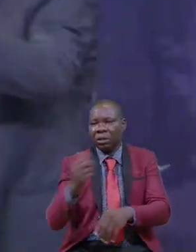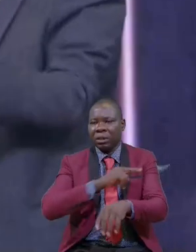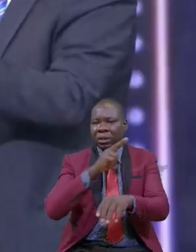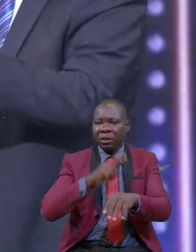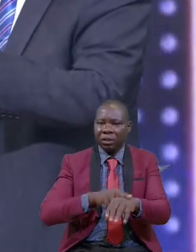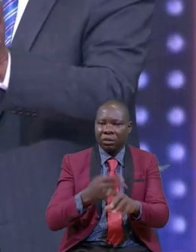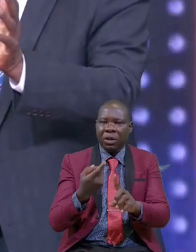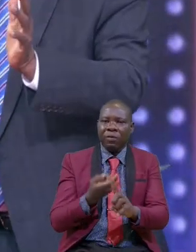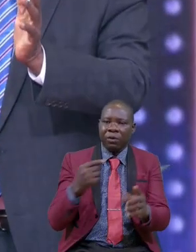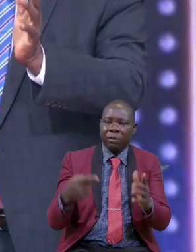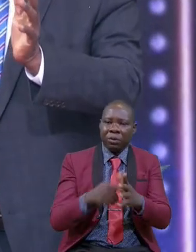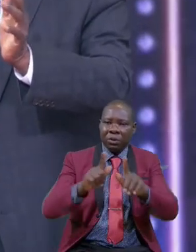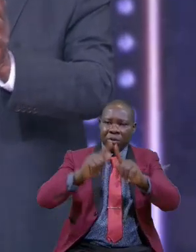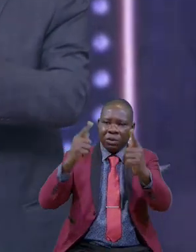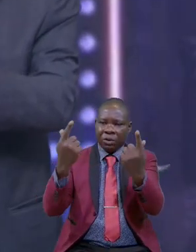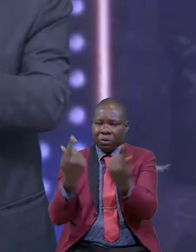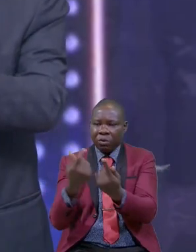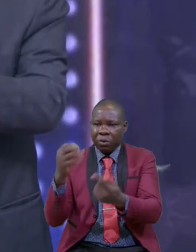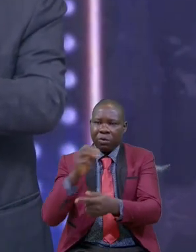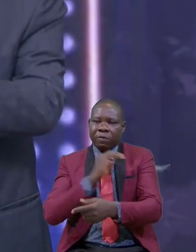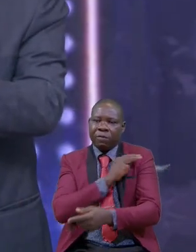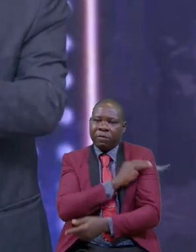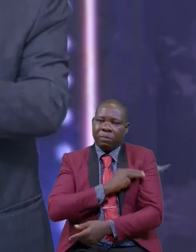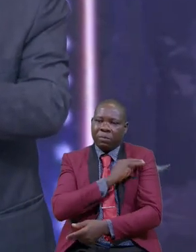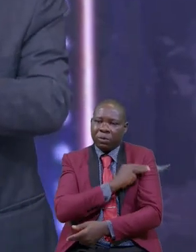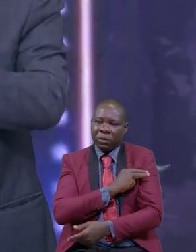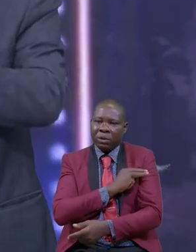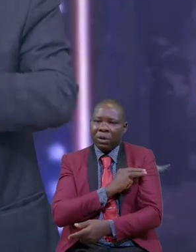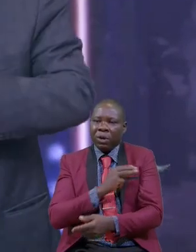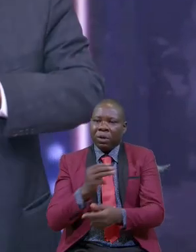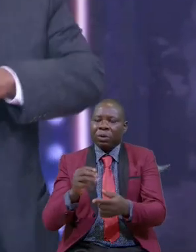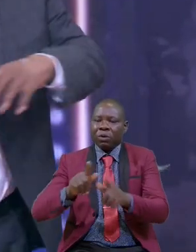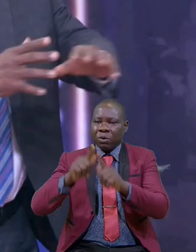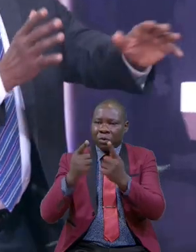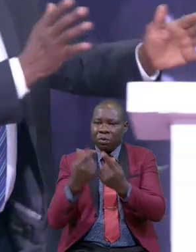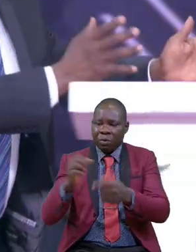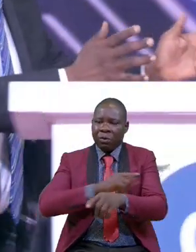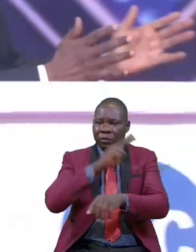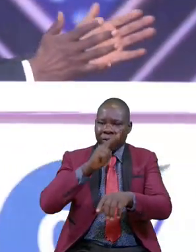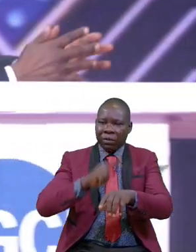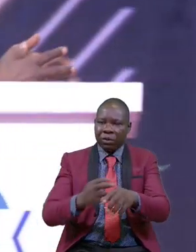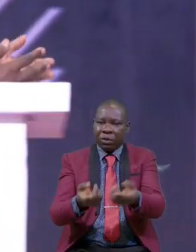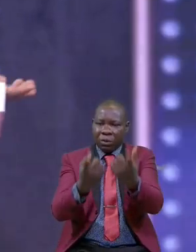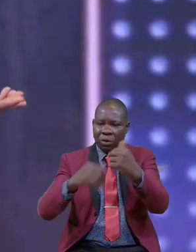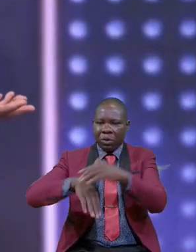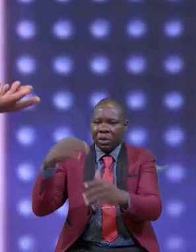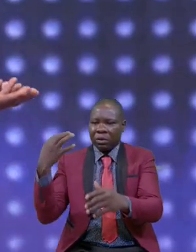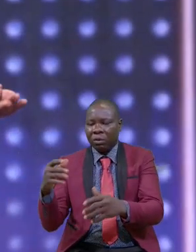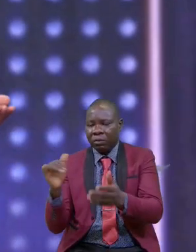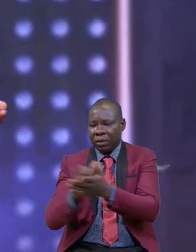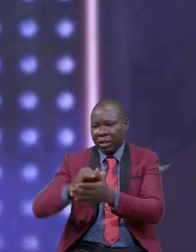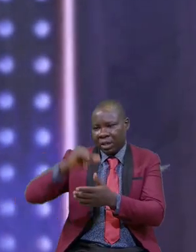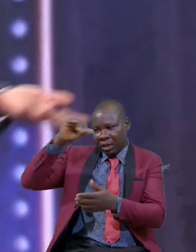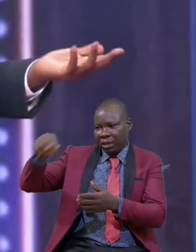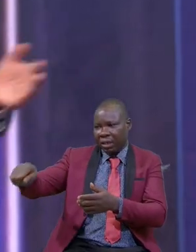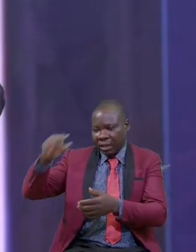group de tel of groupe de nations coming out of sortant that man, de tel homme. This nation et telle autre coming nation out of